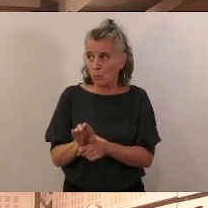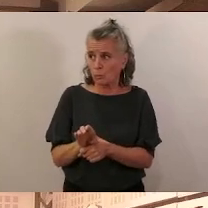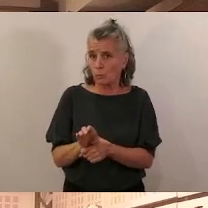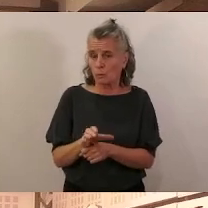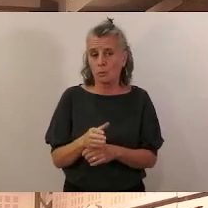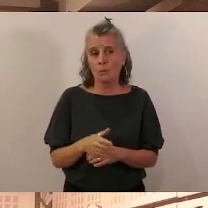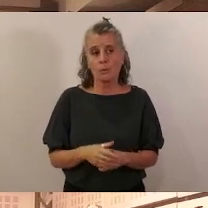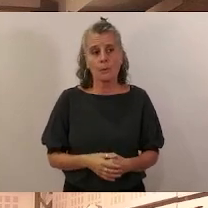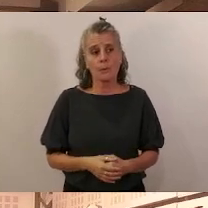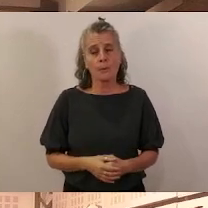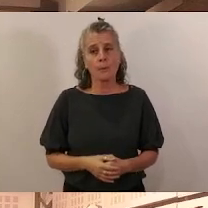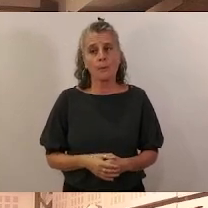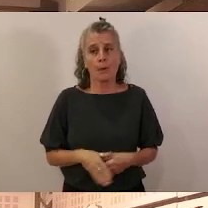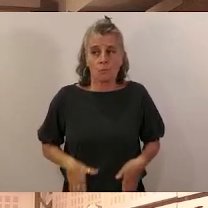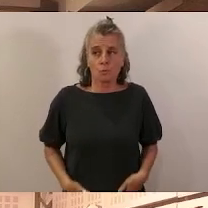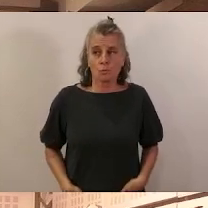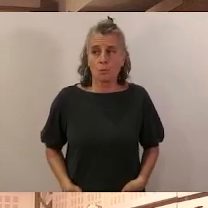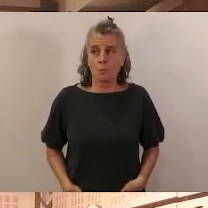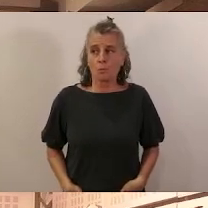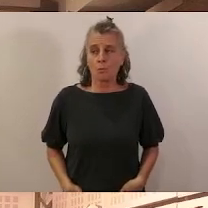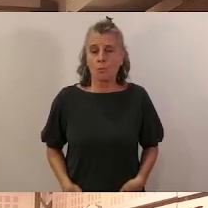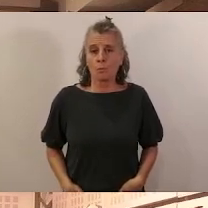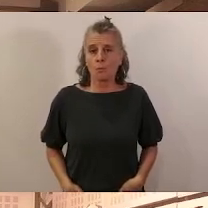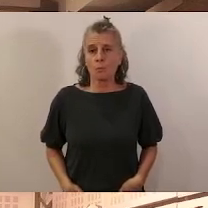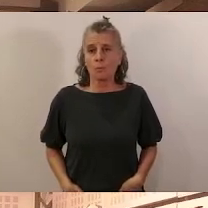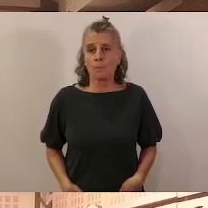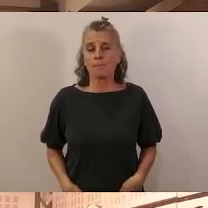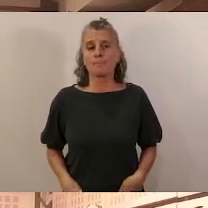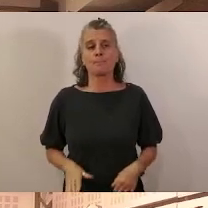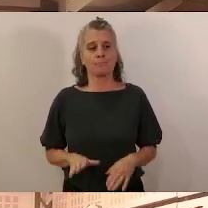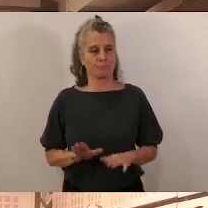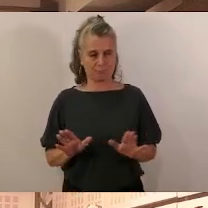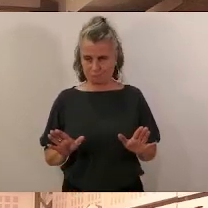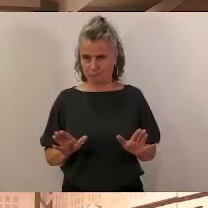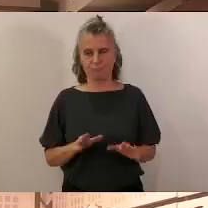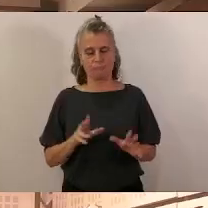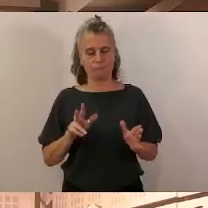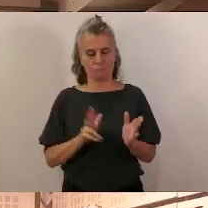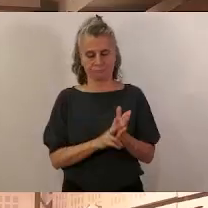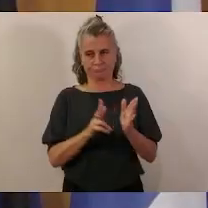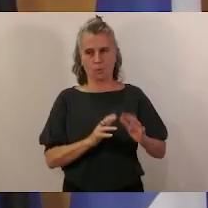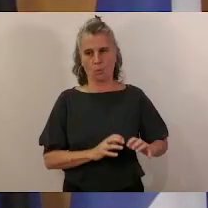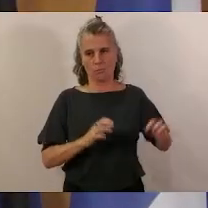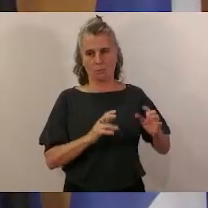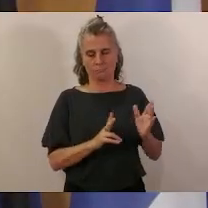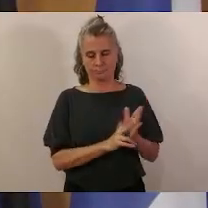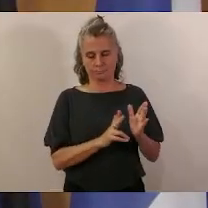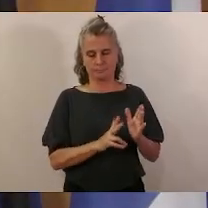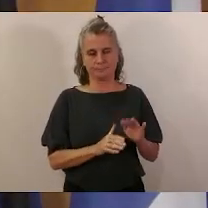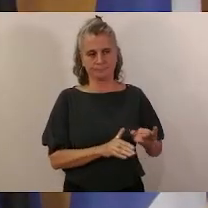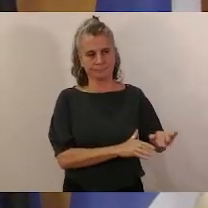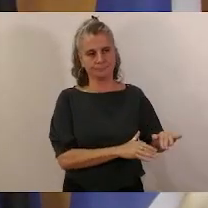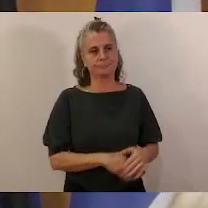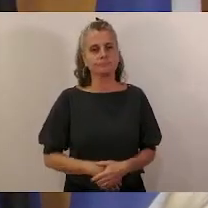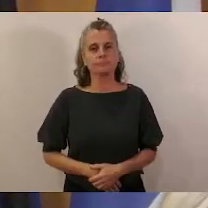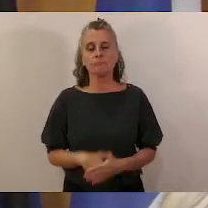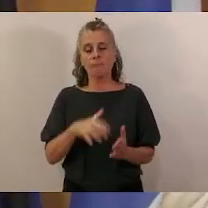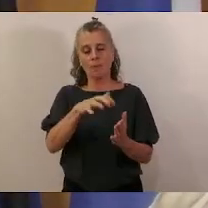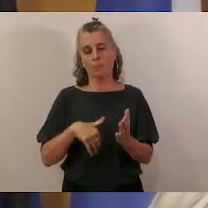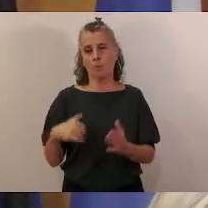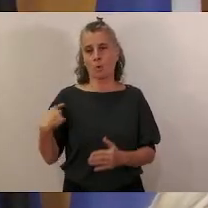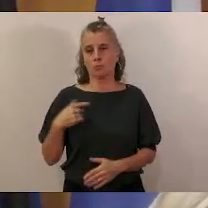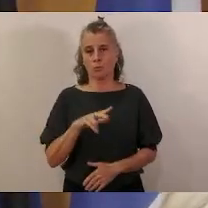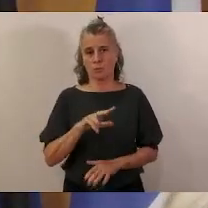contre, des abstentions ? Non, avis favorable du Conseil. Le